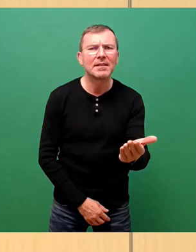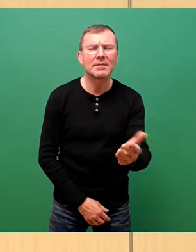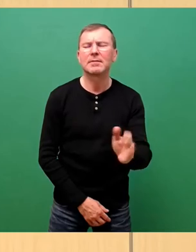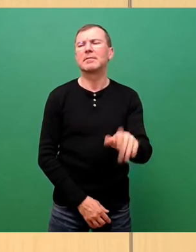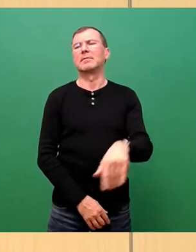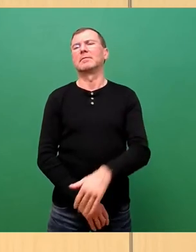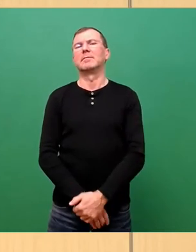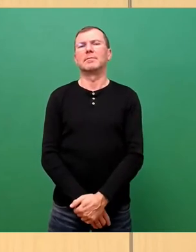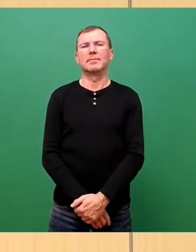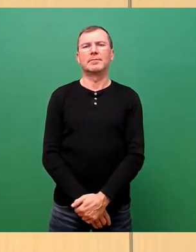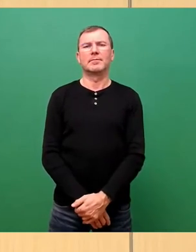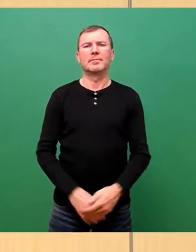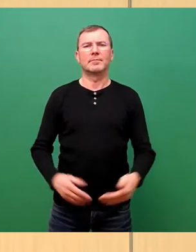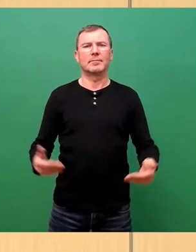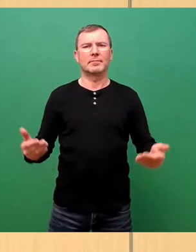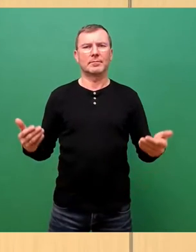So.